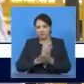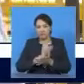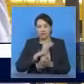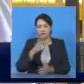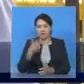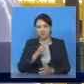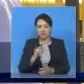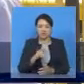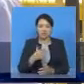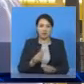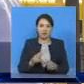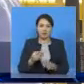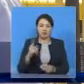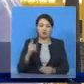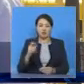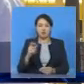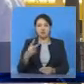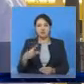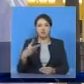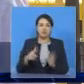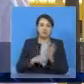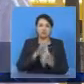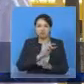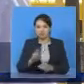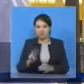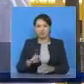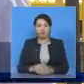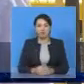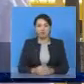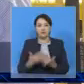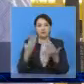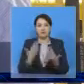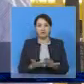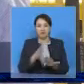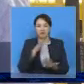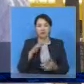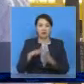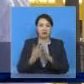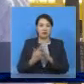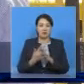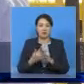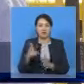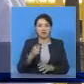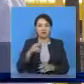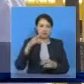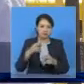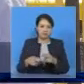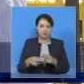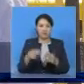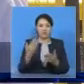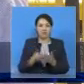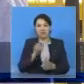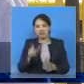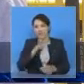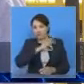газ құбырының құны 127 миллион теңгенің үстінде. Қазіргі таңда осы ауылшылық газ құбыры бітіп, енді